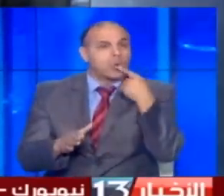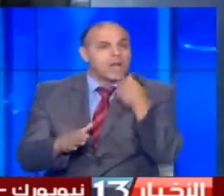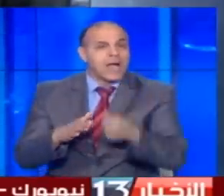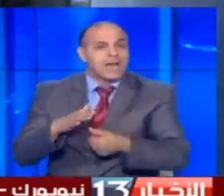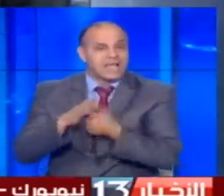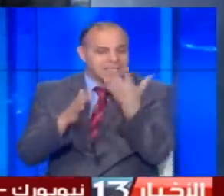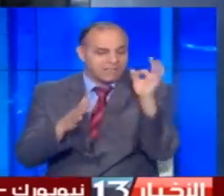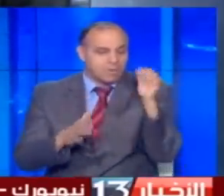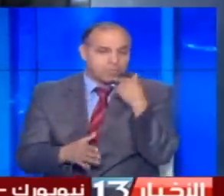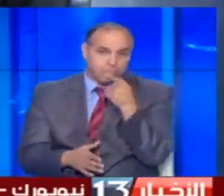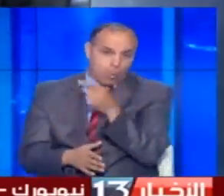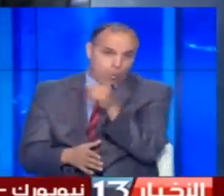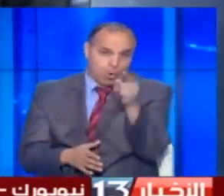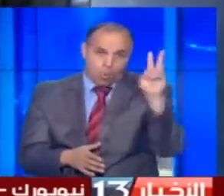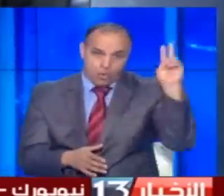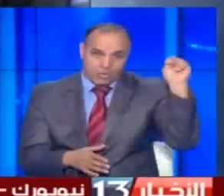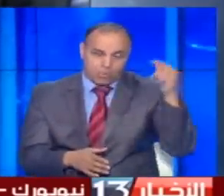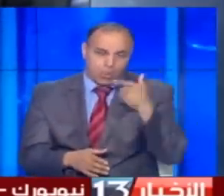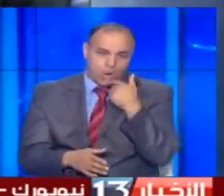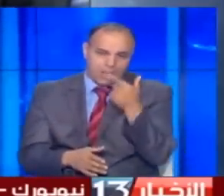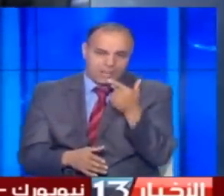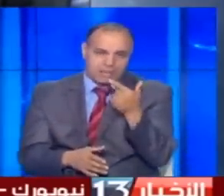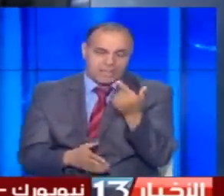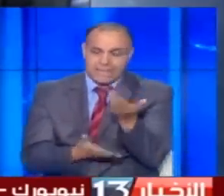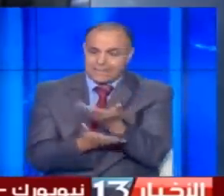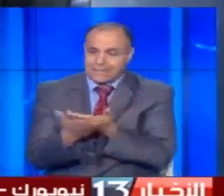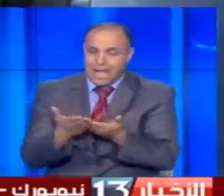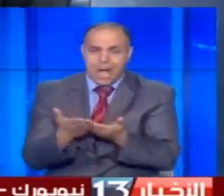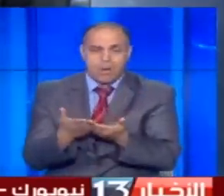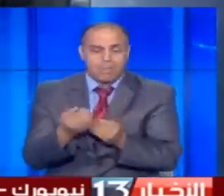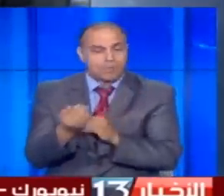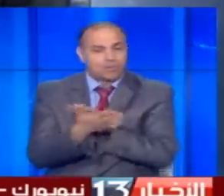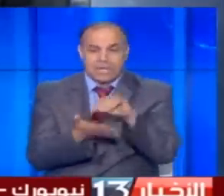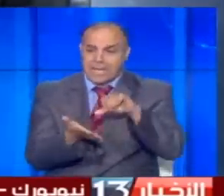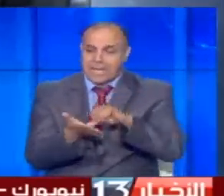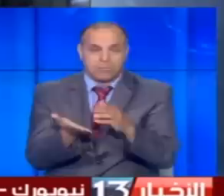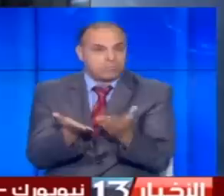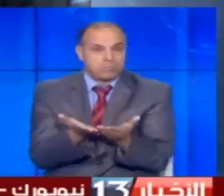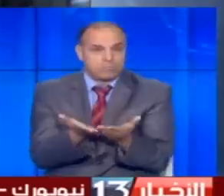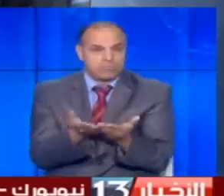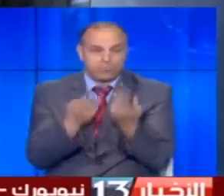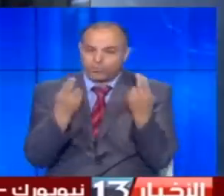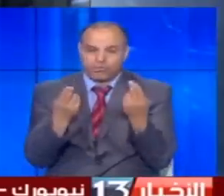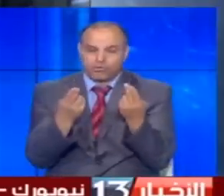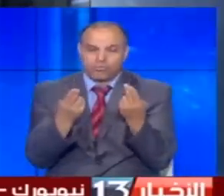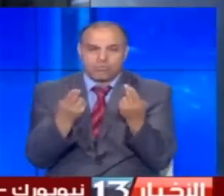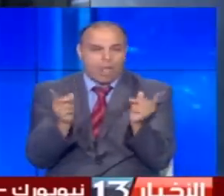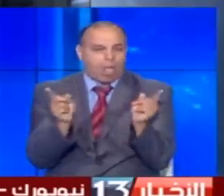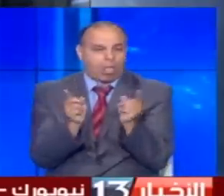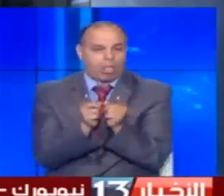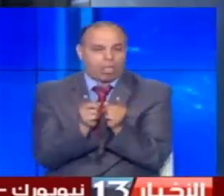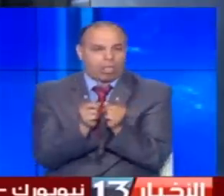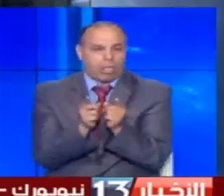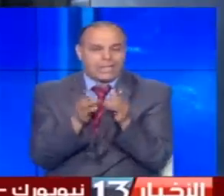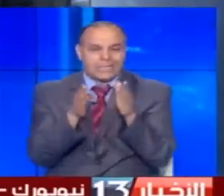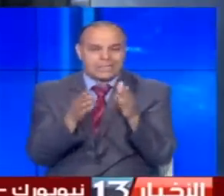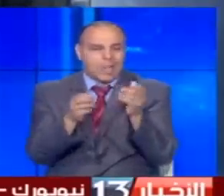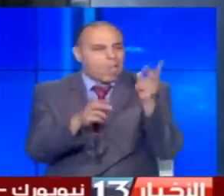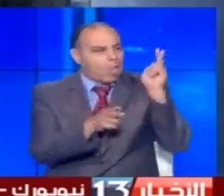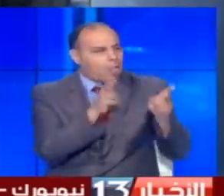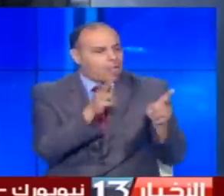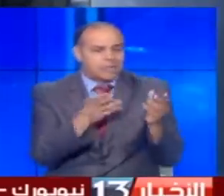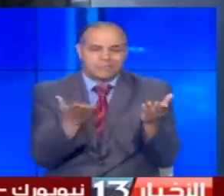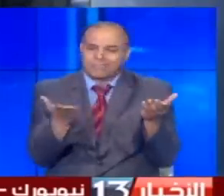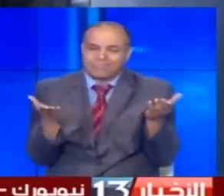الفرنسي الايماني وال مكرم بالقول ان التعامل مع الازمه الايرانيه لا يمكن ان يختصر بانتهاج سياسه عقوبات